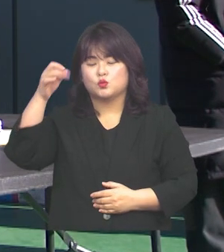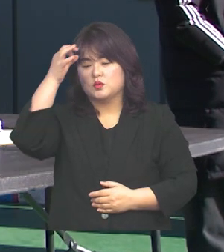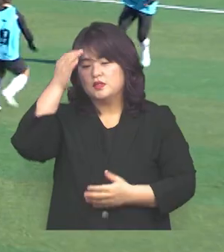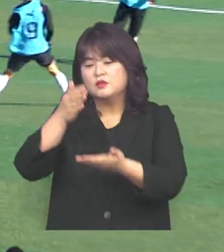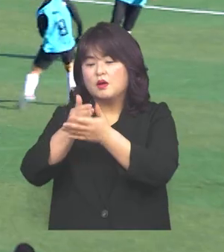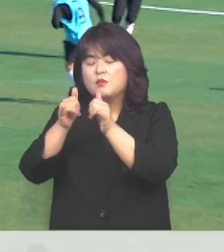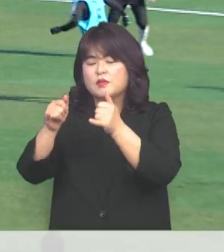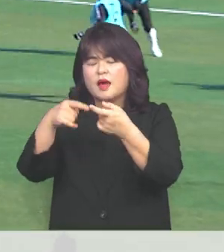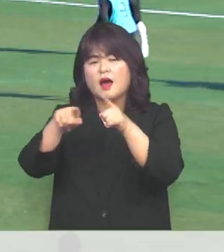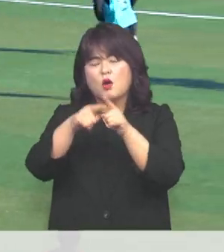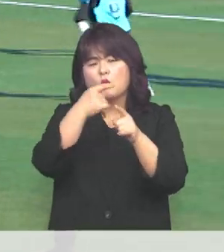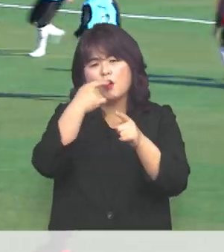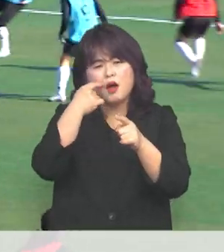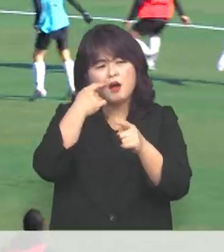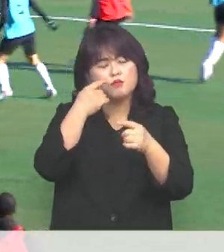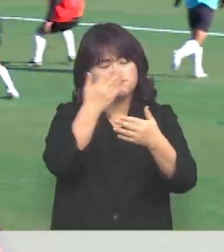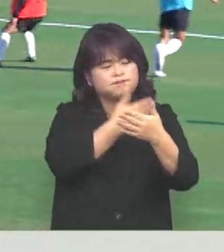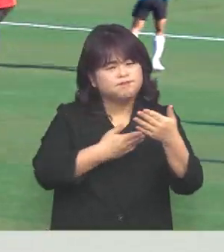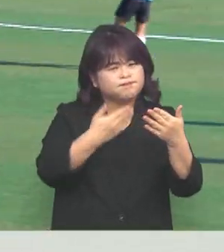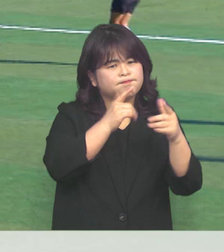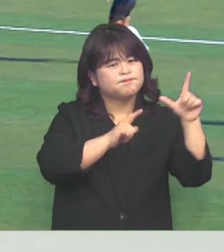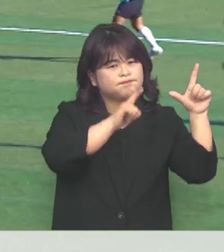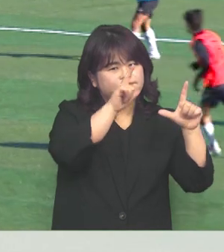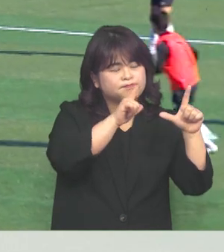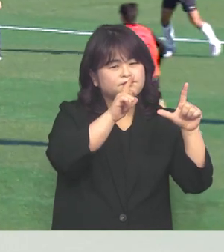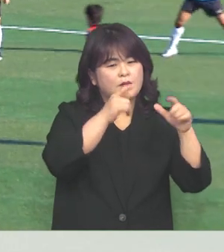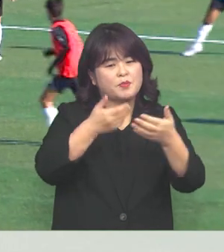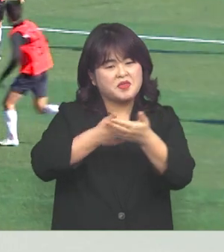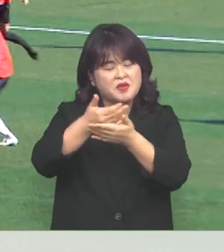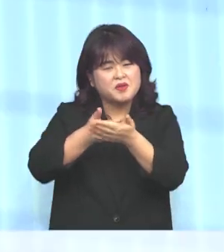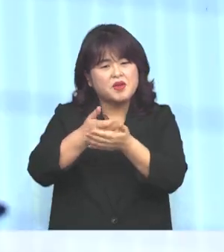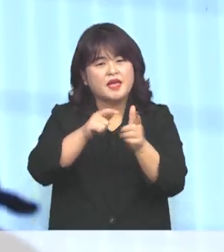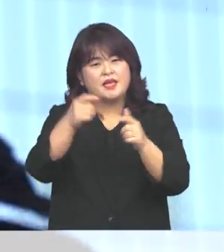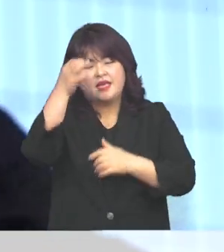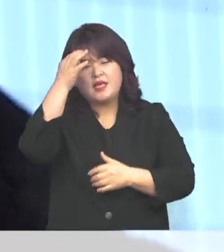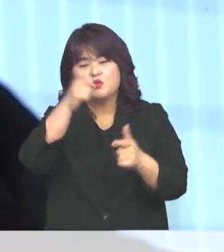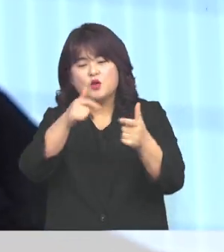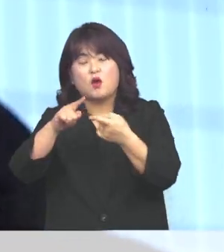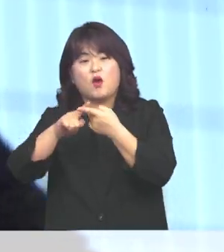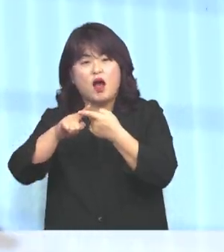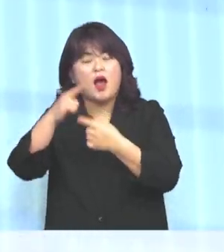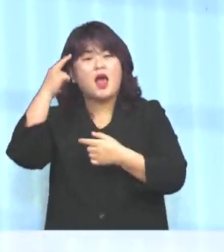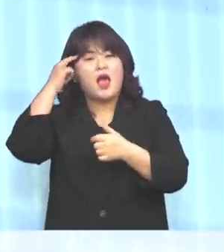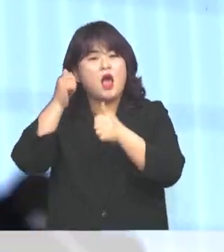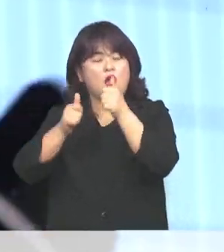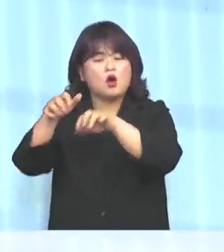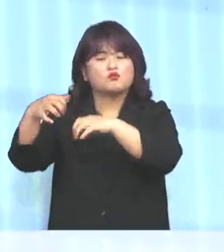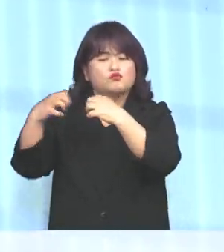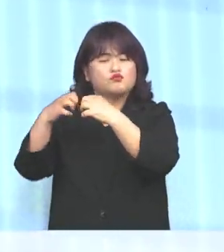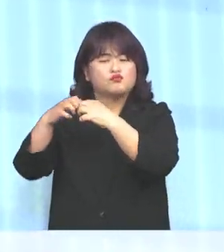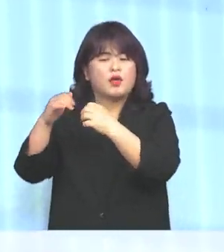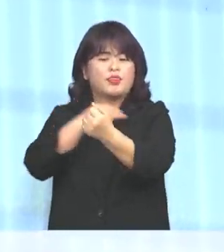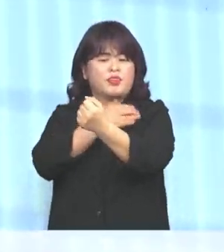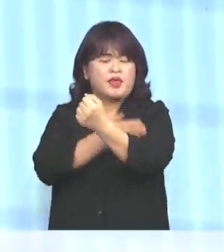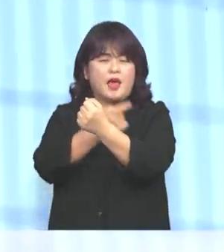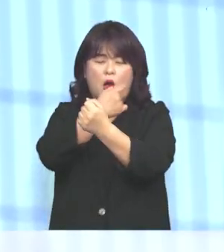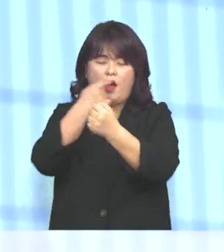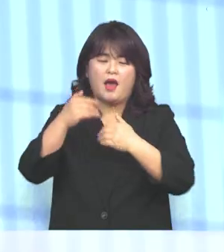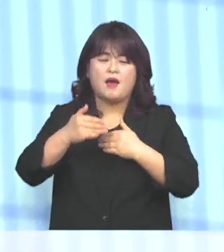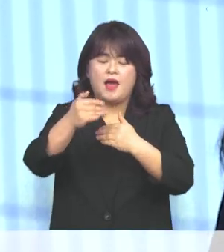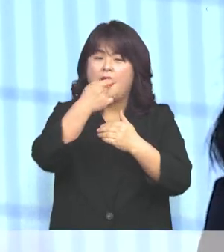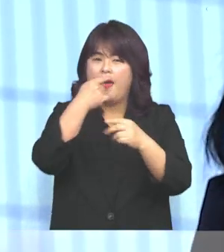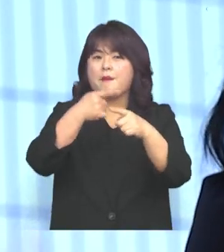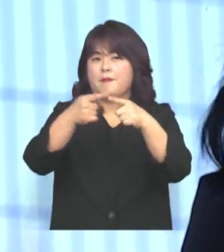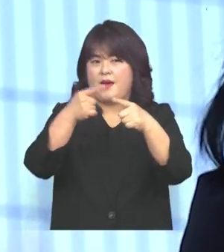참여해 체력과 스피드 같은 기본 피지컬부터 패싱, 드리블 등 기술, 경기 이해도와 전술 수행 능력까지